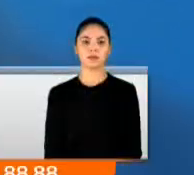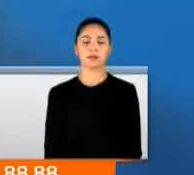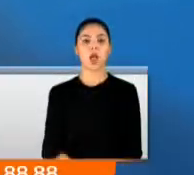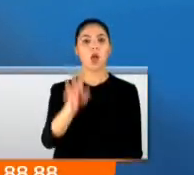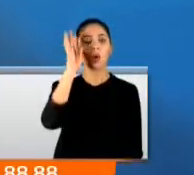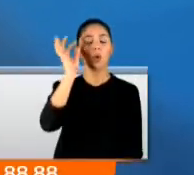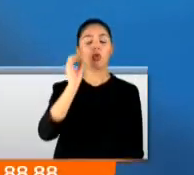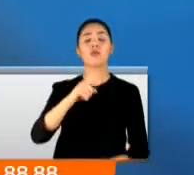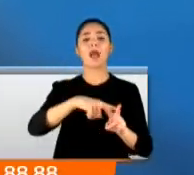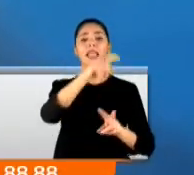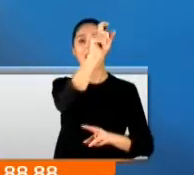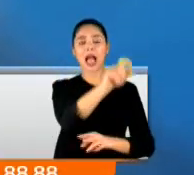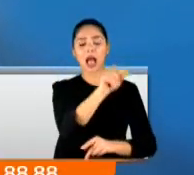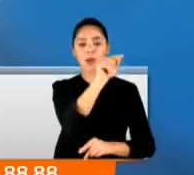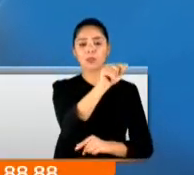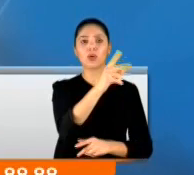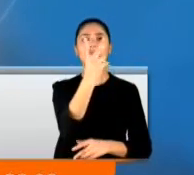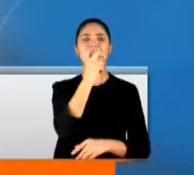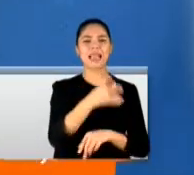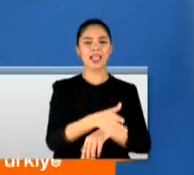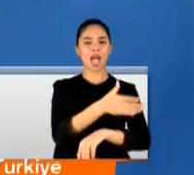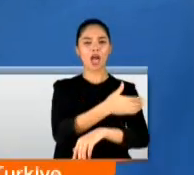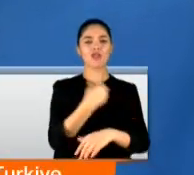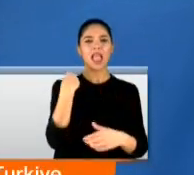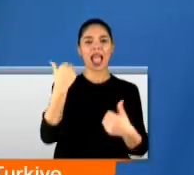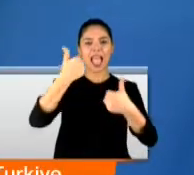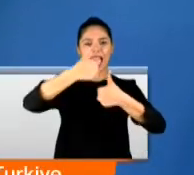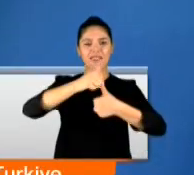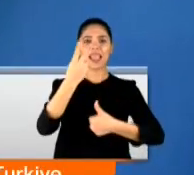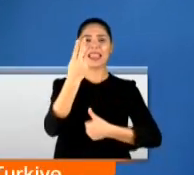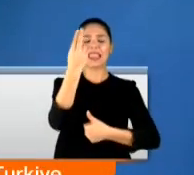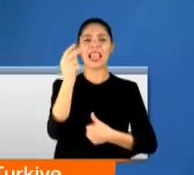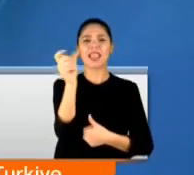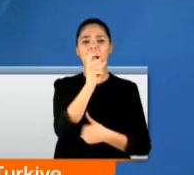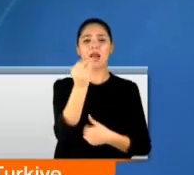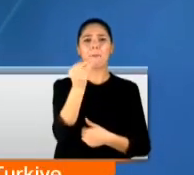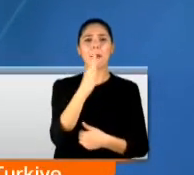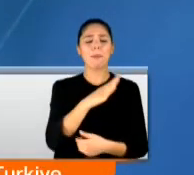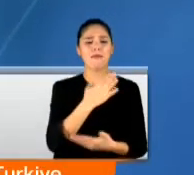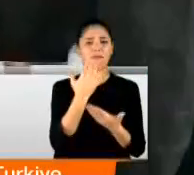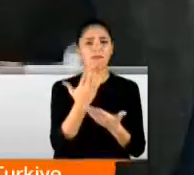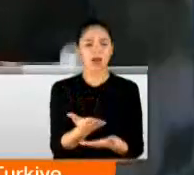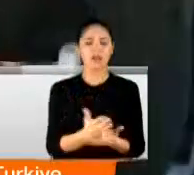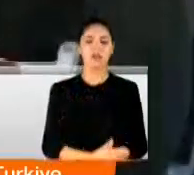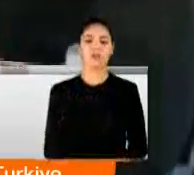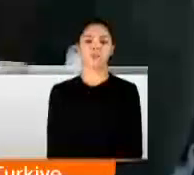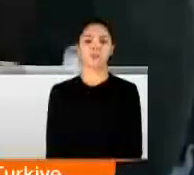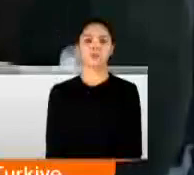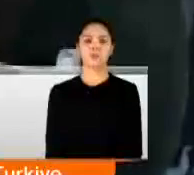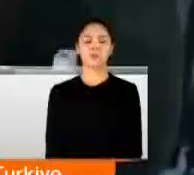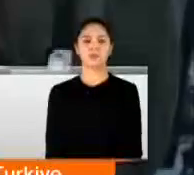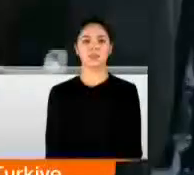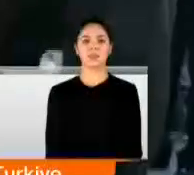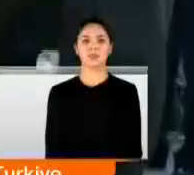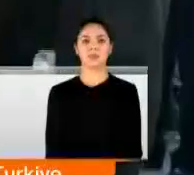Uzman Çavuş Abdurrahman Topuksuz 2 yıl önce evlenmişti. 7 aylık dünyalar güzeli bir de bebeği vardı.